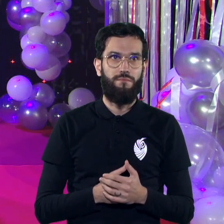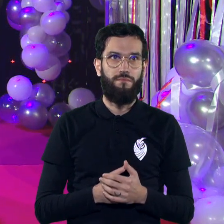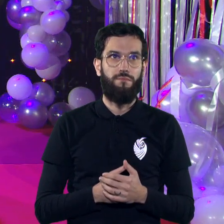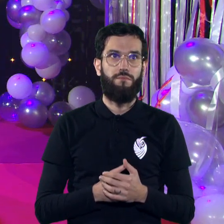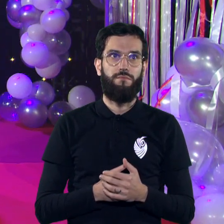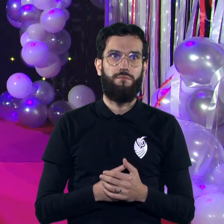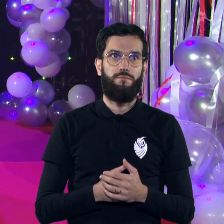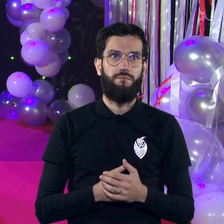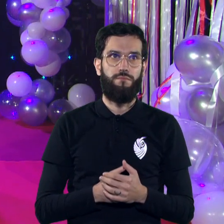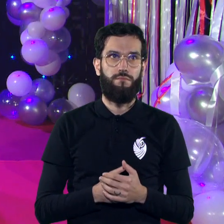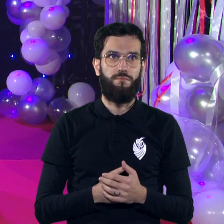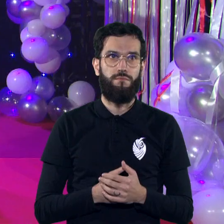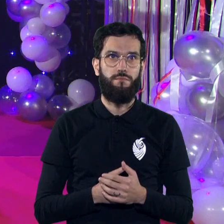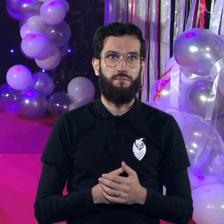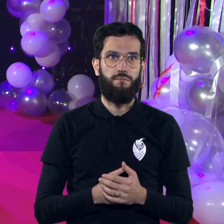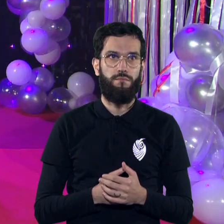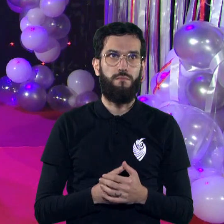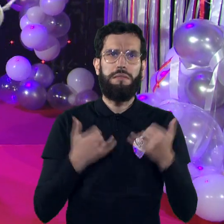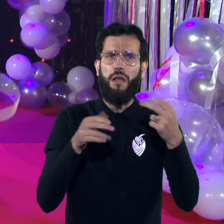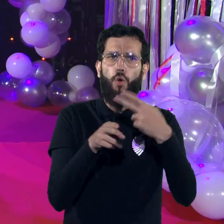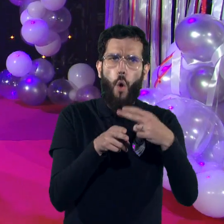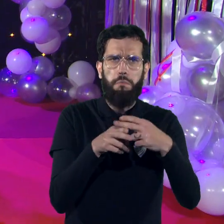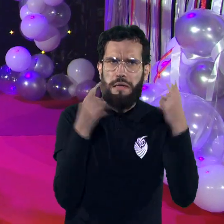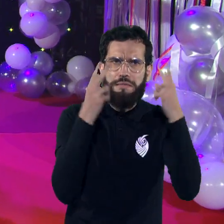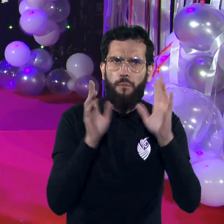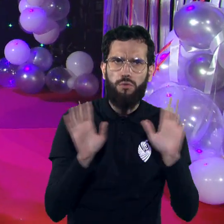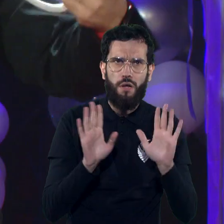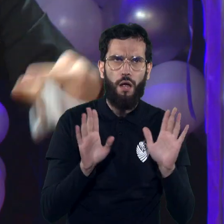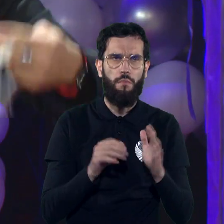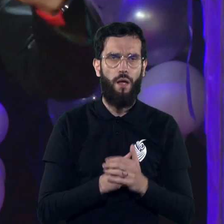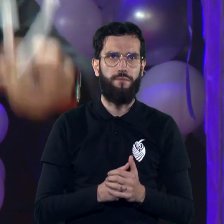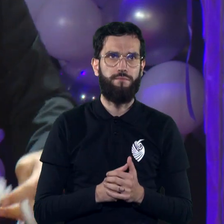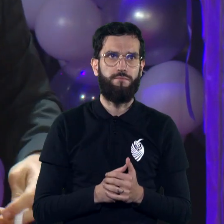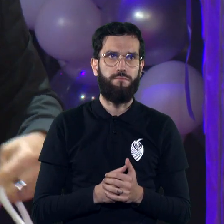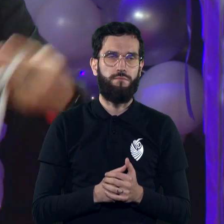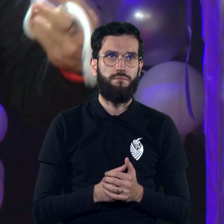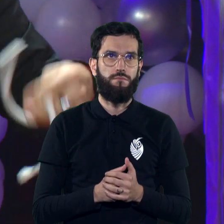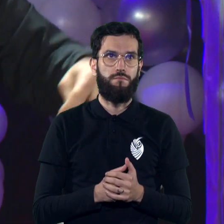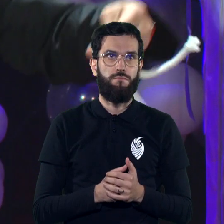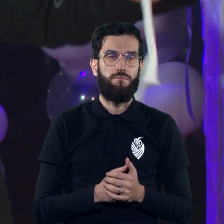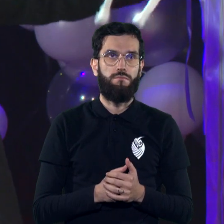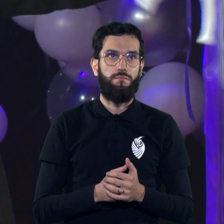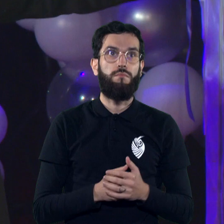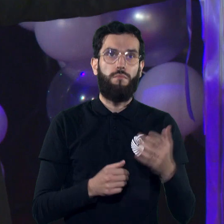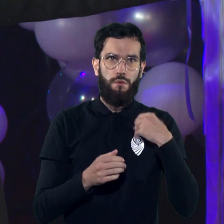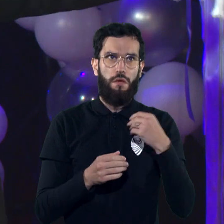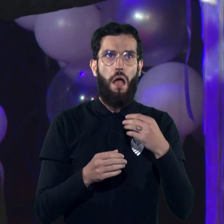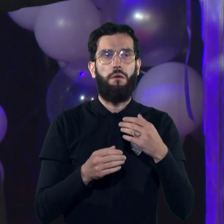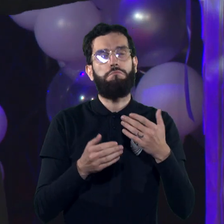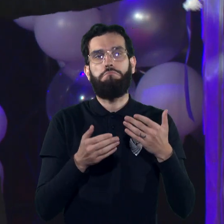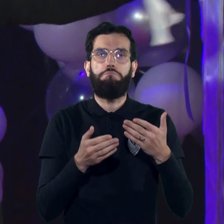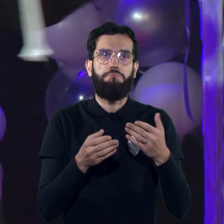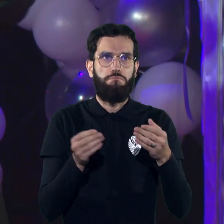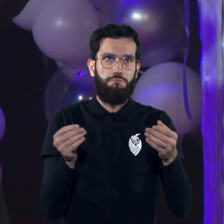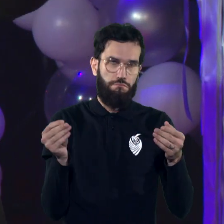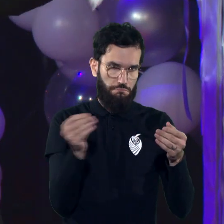ktoré nemajú špagát. No, my to opravíme, pochopiteľne. Keby ste tu boli, vyberiete miesto. Keďže tu nie ste, tak ja to